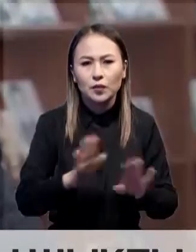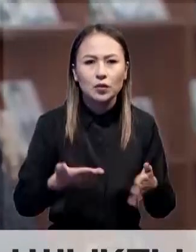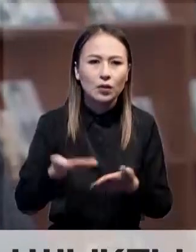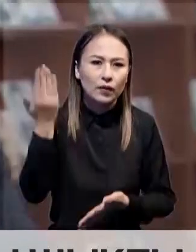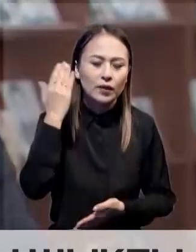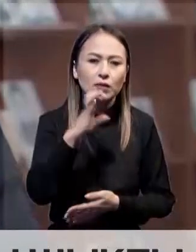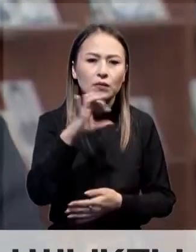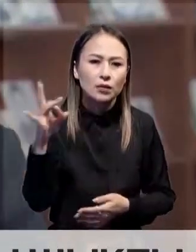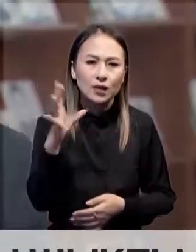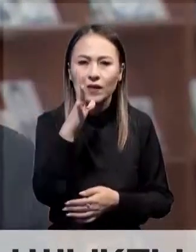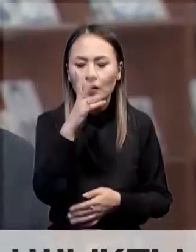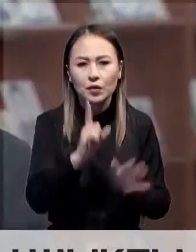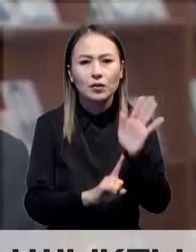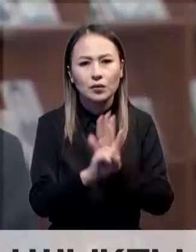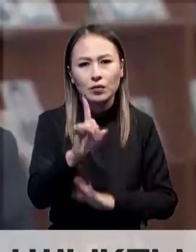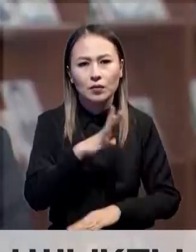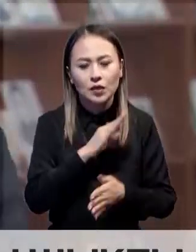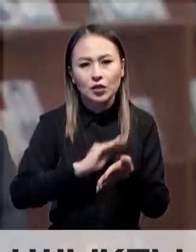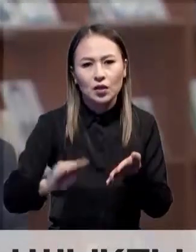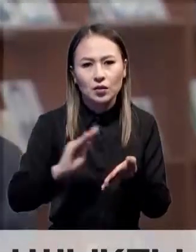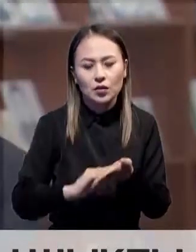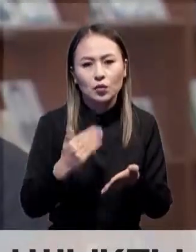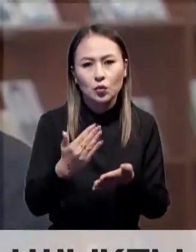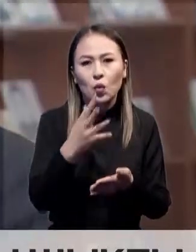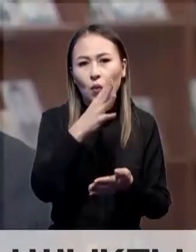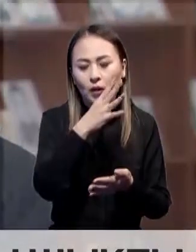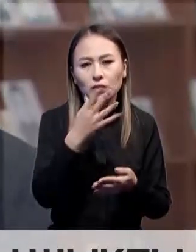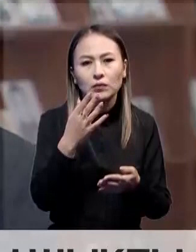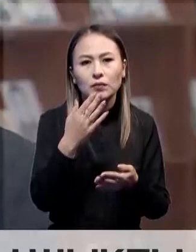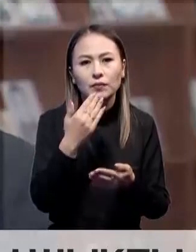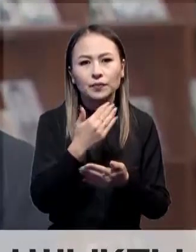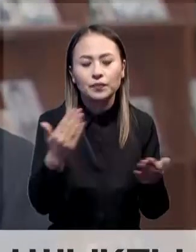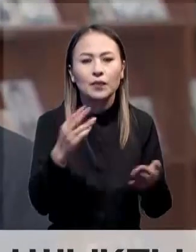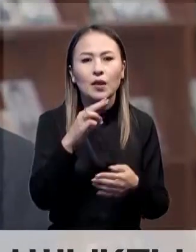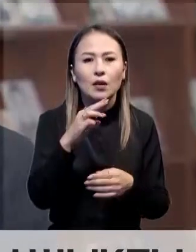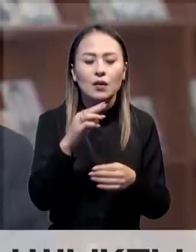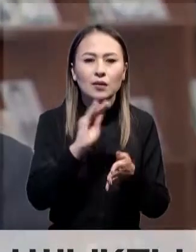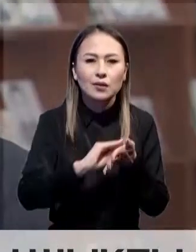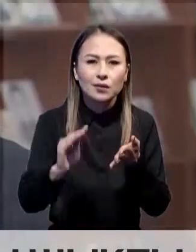оның біраз шығармасы сол совет заманында жазылған. Енді сол уақытта цензура бар, саяси